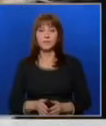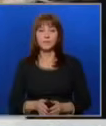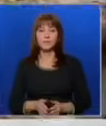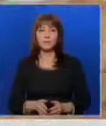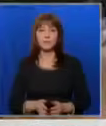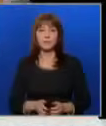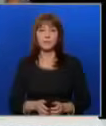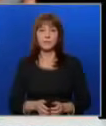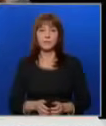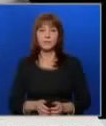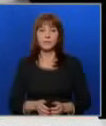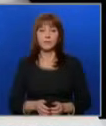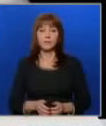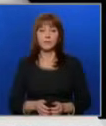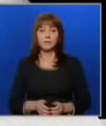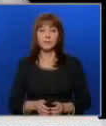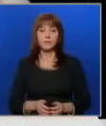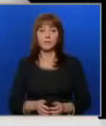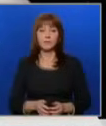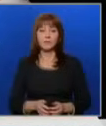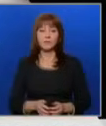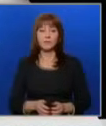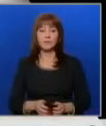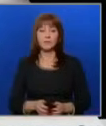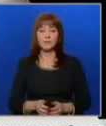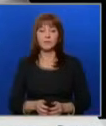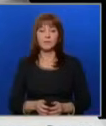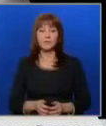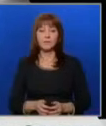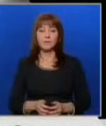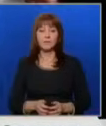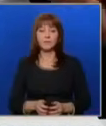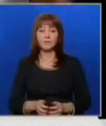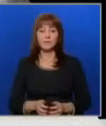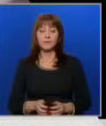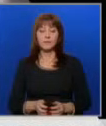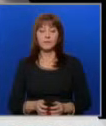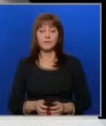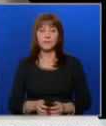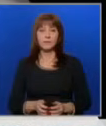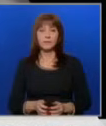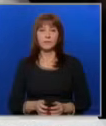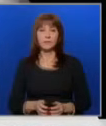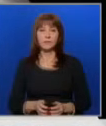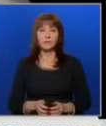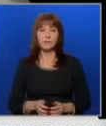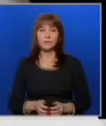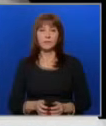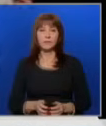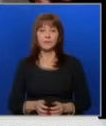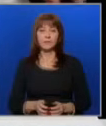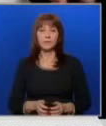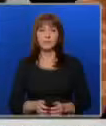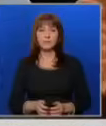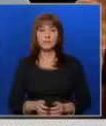невалидна. Значи не искам да сме шизофреници. Предния път тя ги правихме невалидни. Сега вече... Да, ги